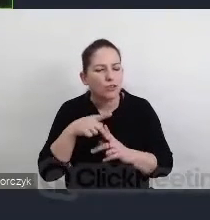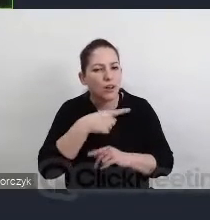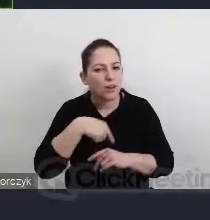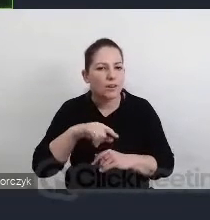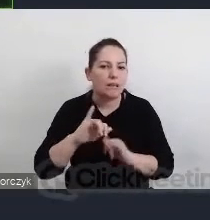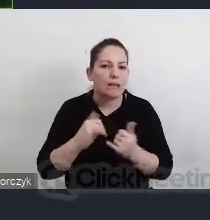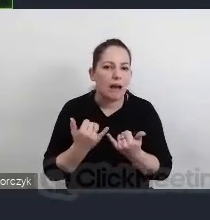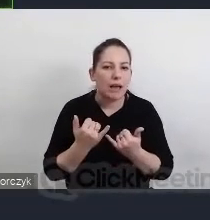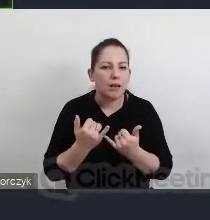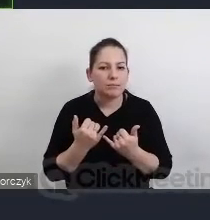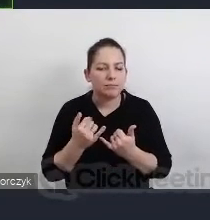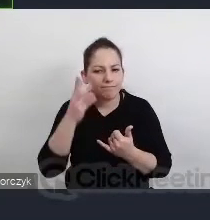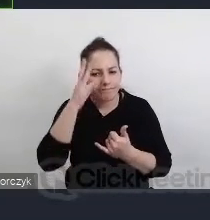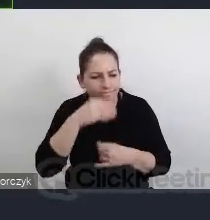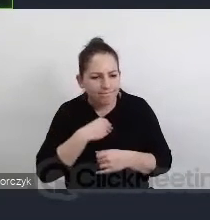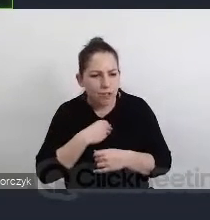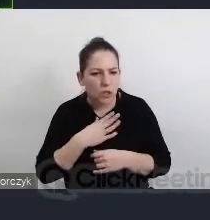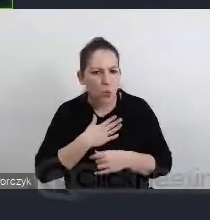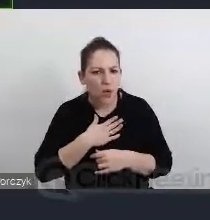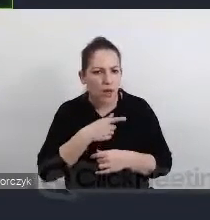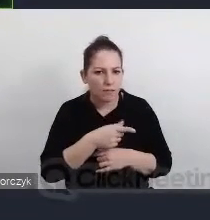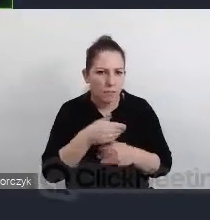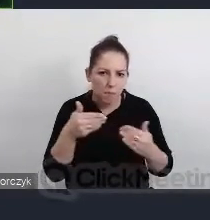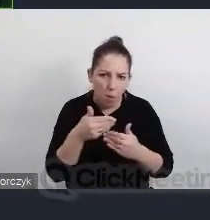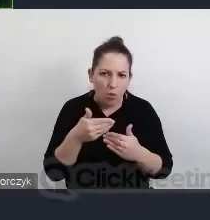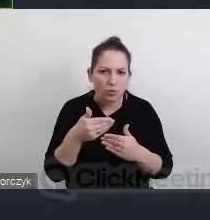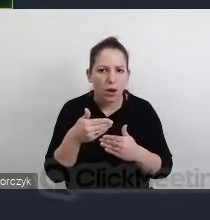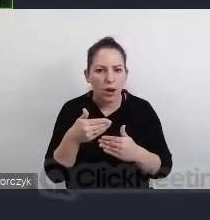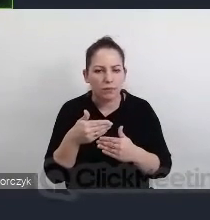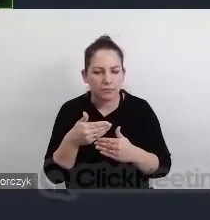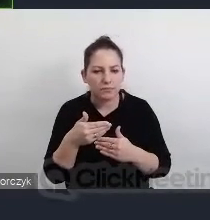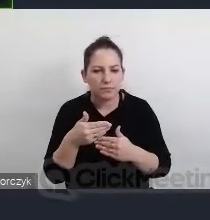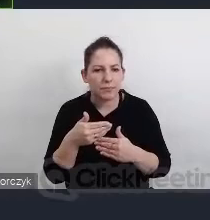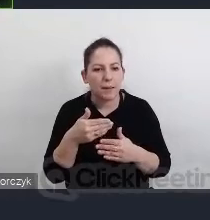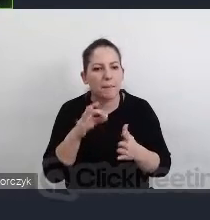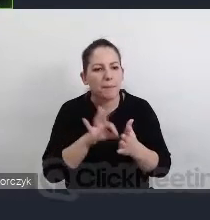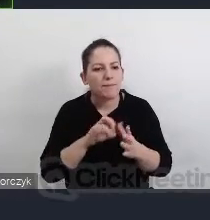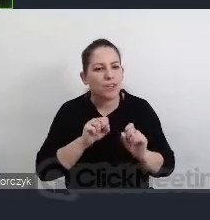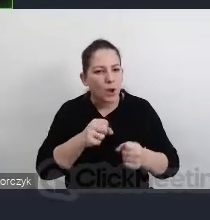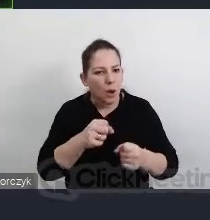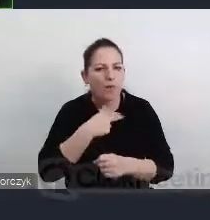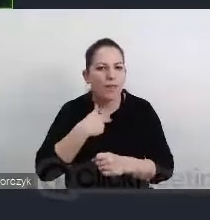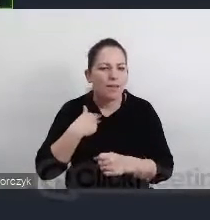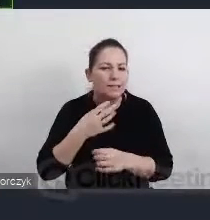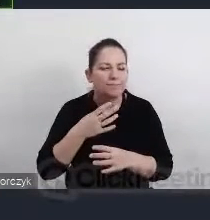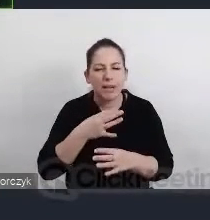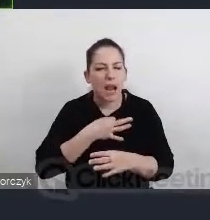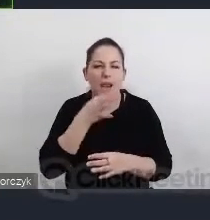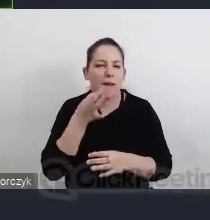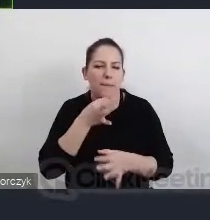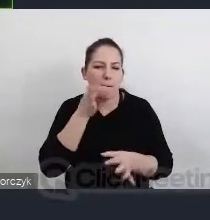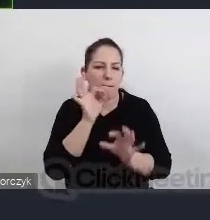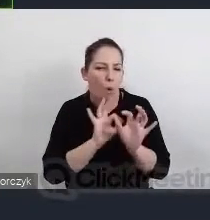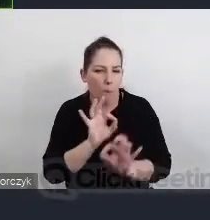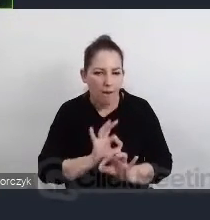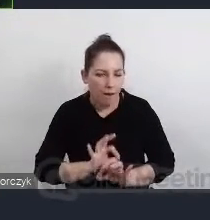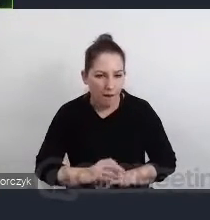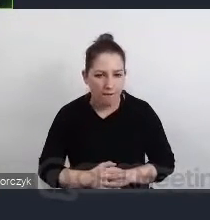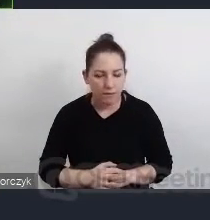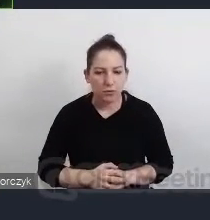jakiś sygnał do tego, żebyśmy mogli tutaj pewne działania nasze skorygować.